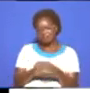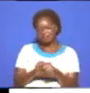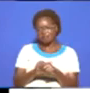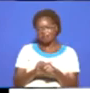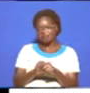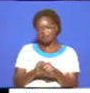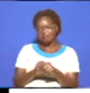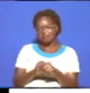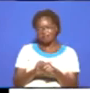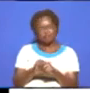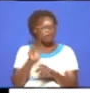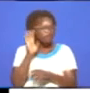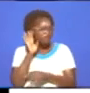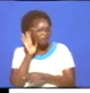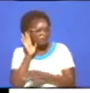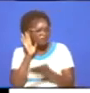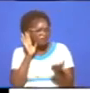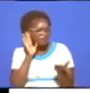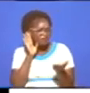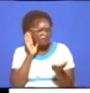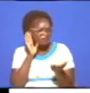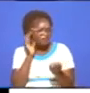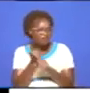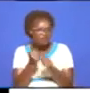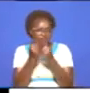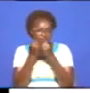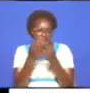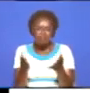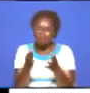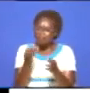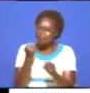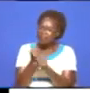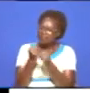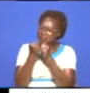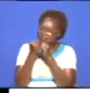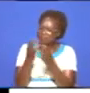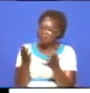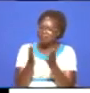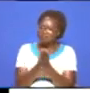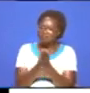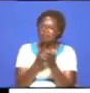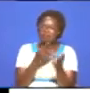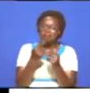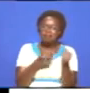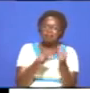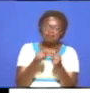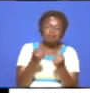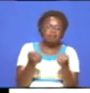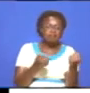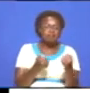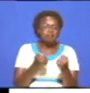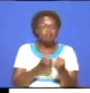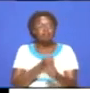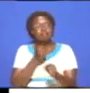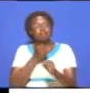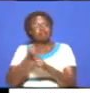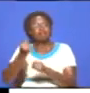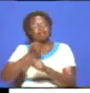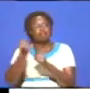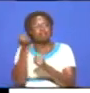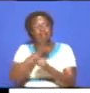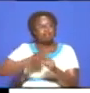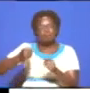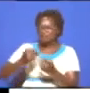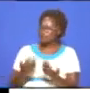Lakini nawasikia huko, hakuna kazi inafanywa, hakuna. Wakiongea juu ya magari, ni matusi, hakuna kazi na...